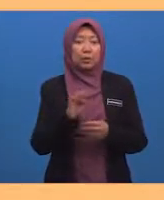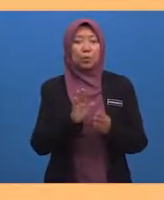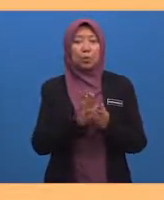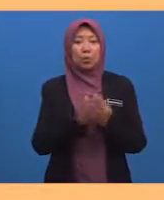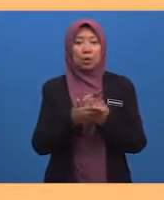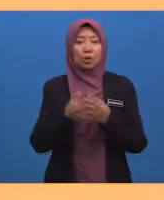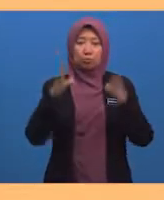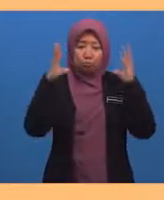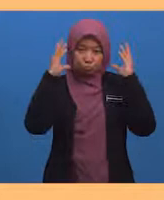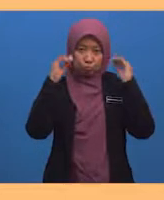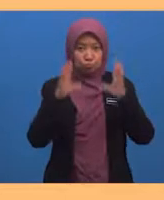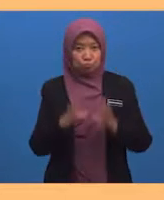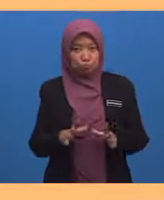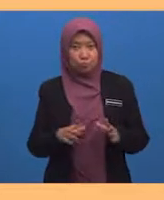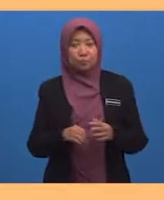pengajarnya.